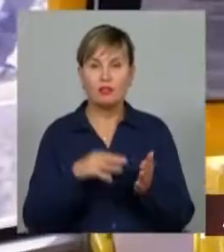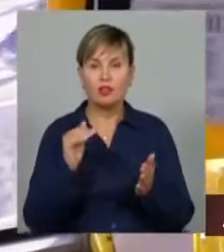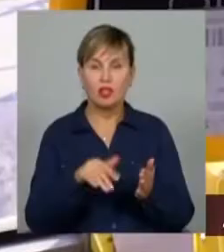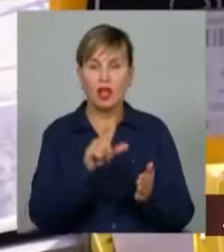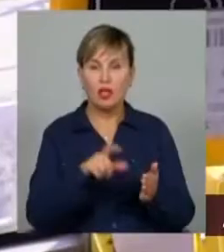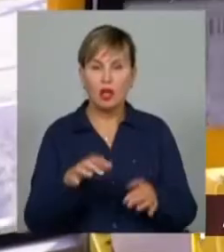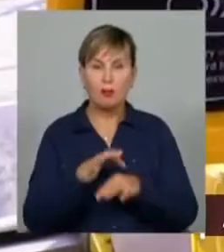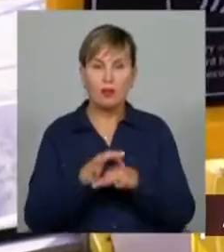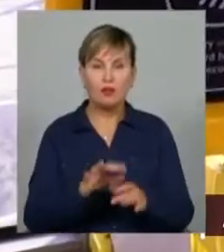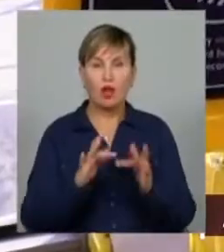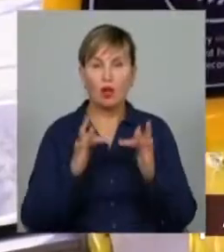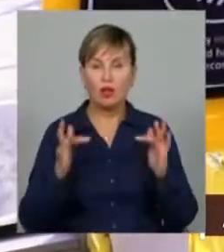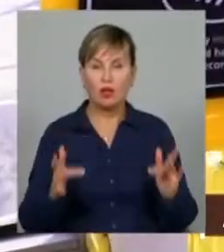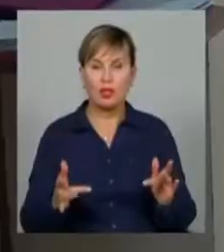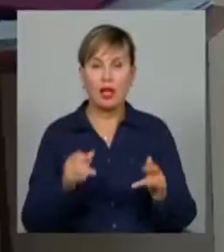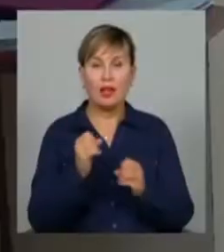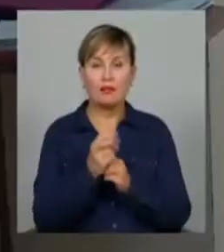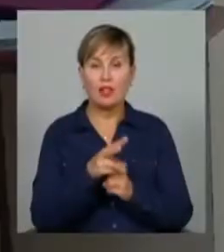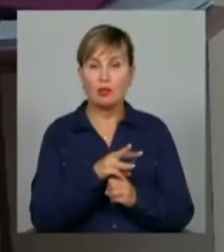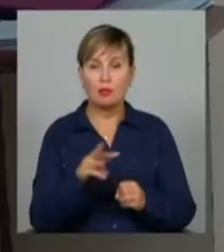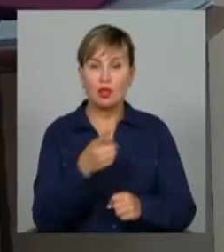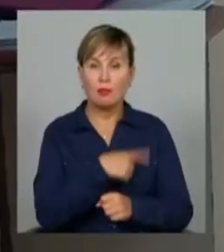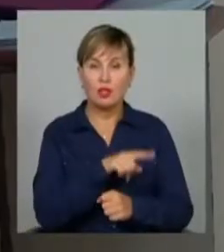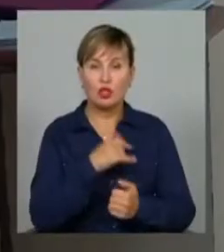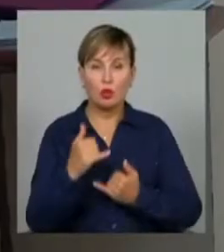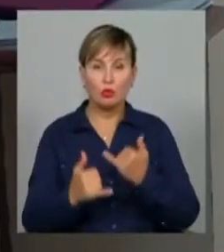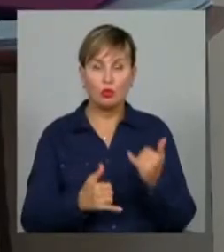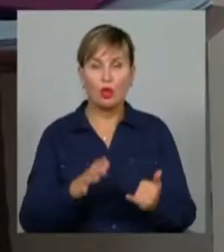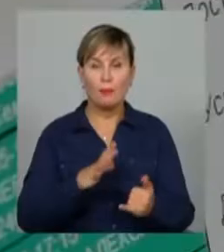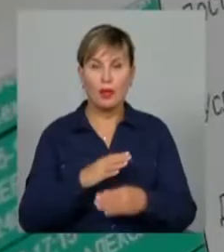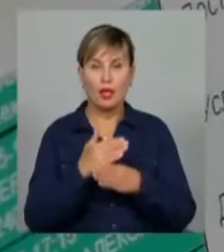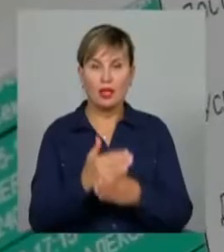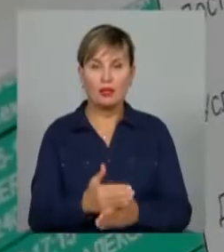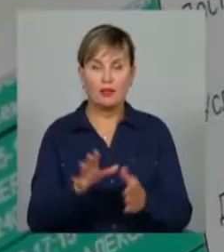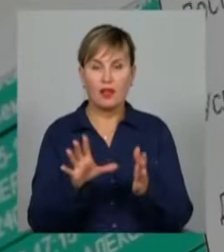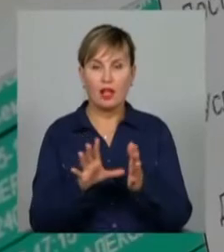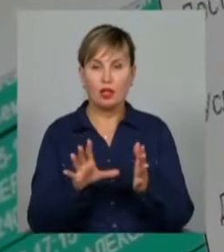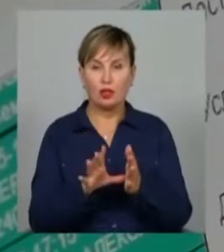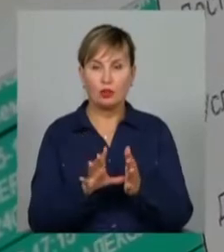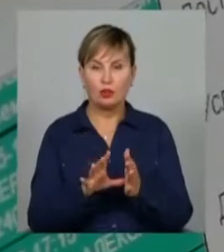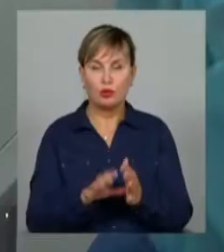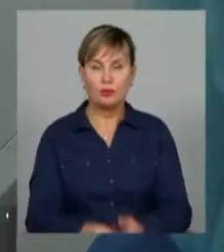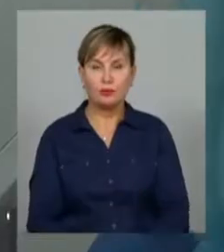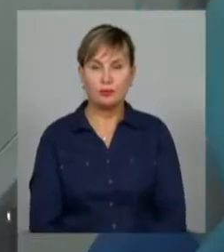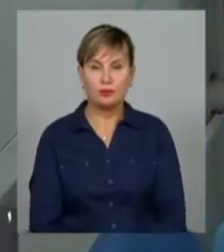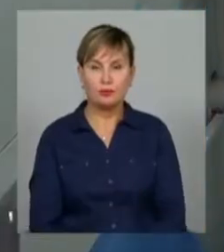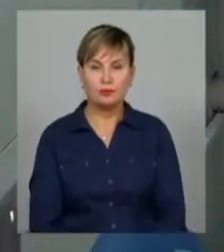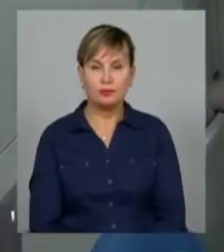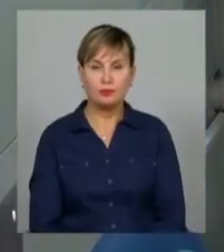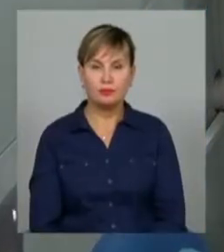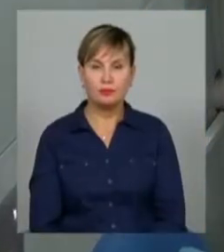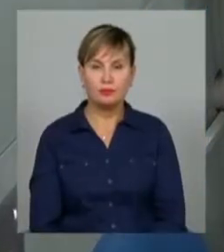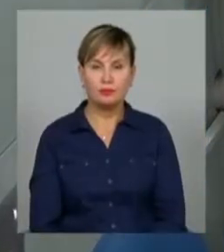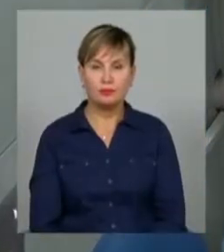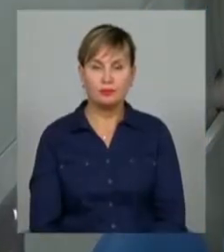горожан провели онлайн-транзакции, а 12 миллионов медицинских услуг были оказаны в электронном виде. Денис Земцов, Мирай Мысабеков,